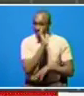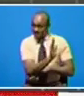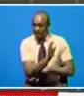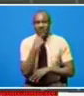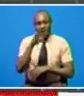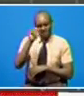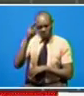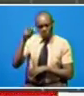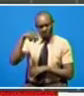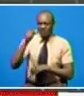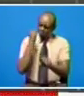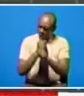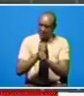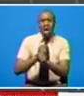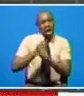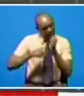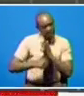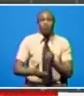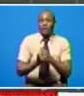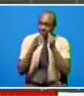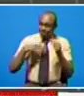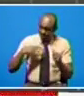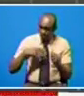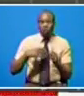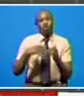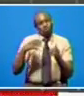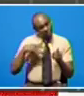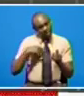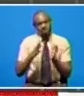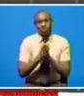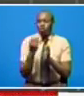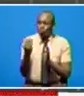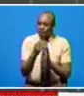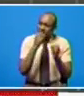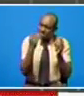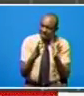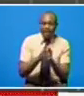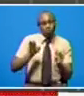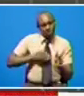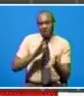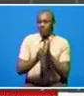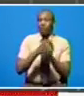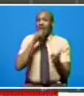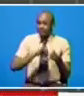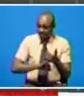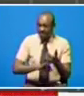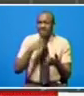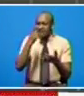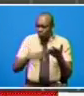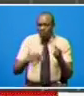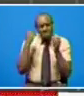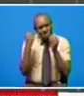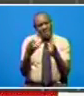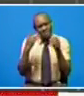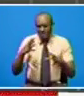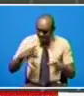mtu aliyejitolea kuwasaidia watu. Wajane na watoto wa marehemu walielezea furaha zao kwa wananchi kutokana na rambirambi